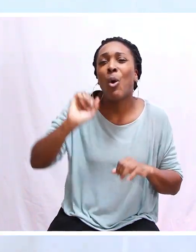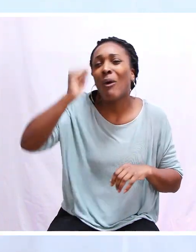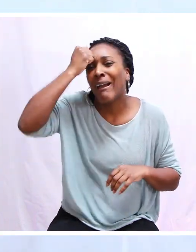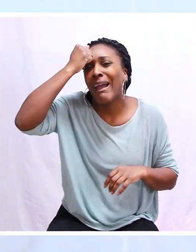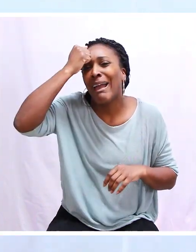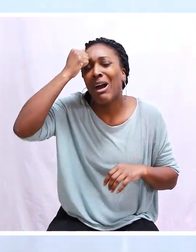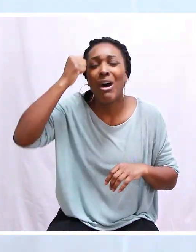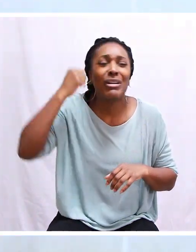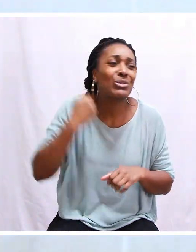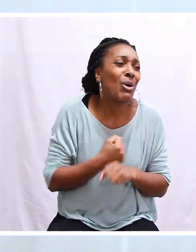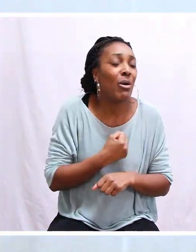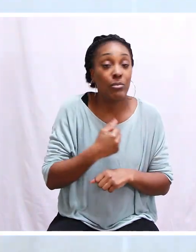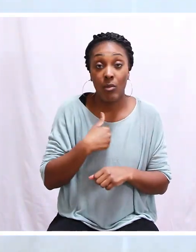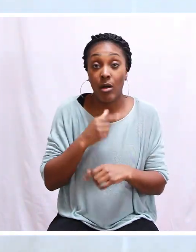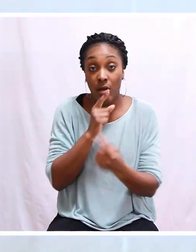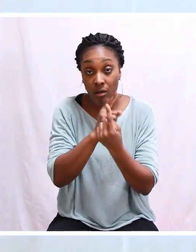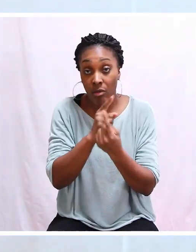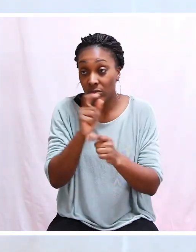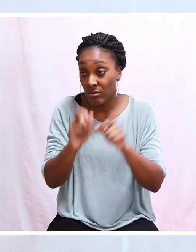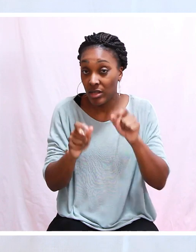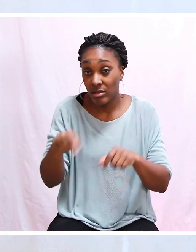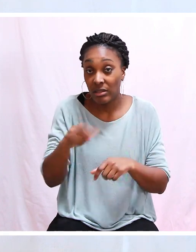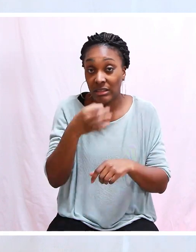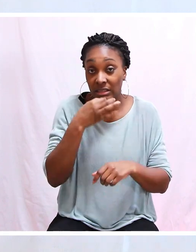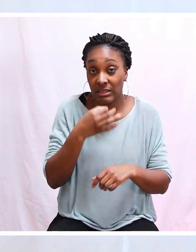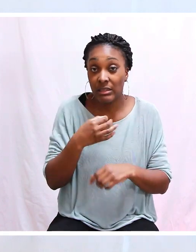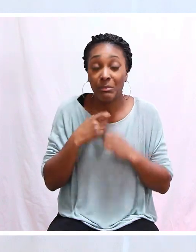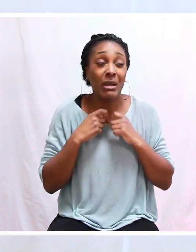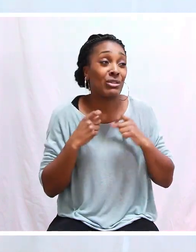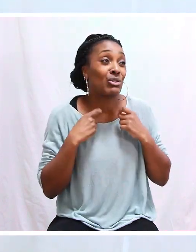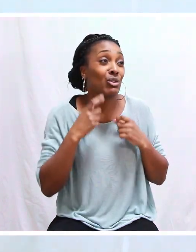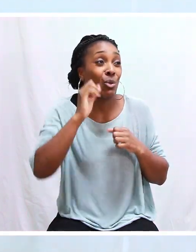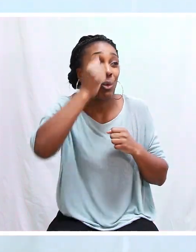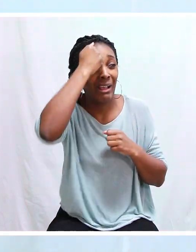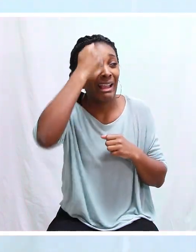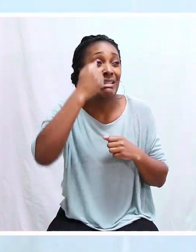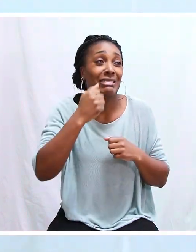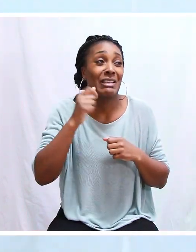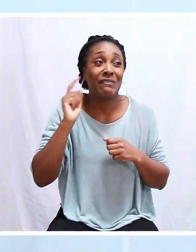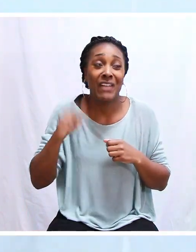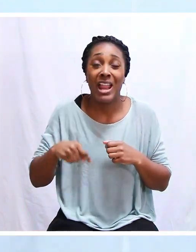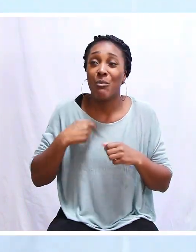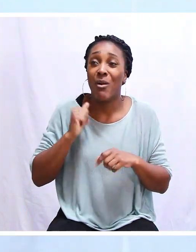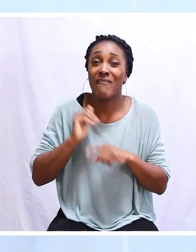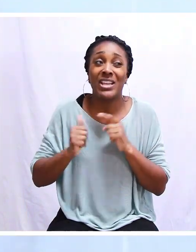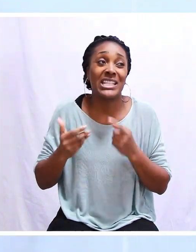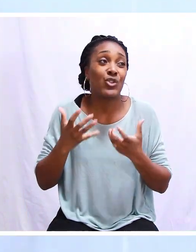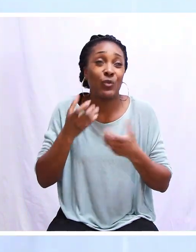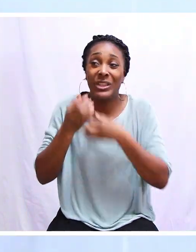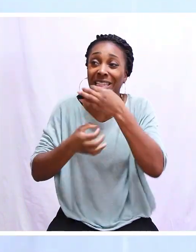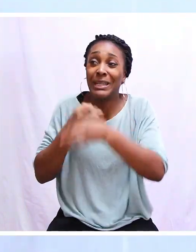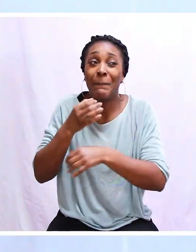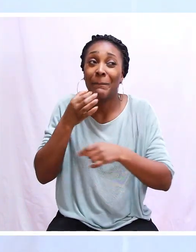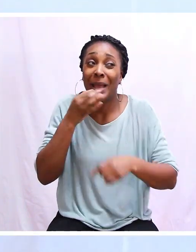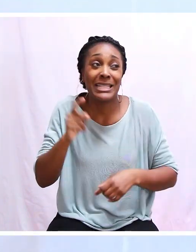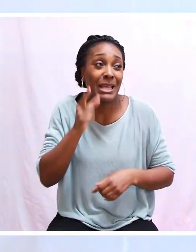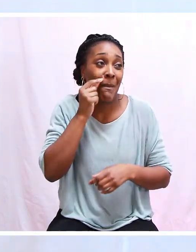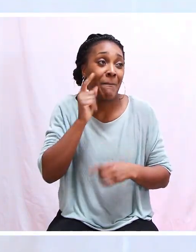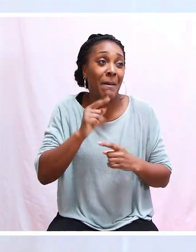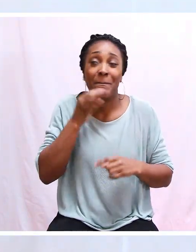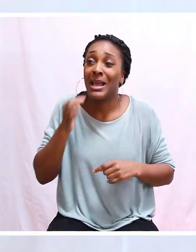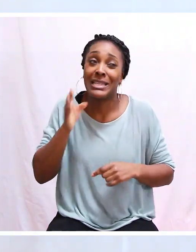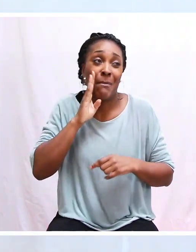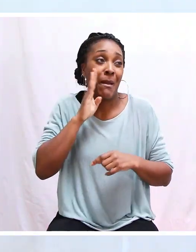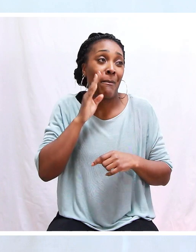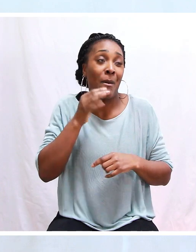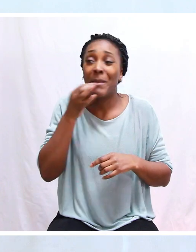regrets. Des fois, je rencontre des personnes qui me disent pasteur, moi, je regrette parce que j'aurais pu dire tout ce que j'avais à dire à mon père ou à ma mère